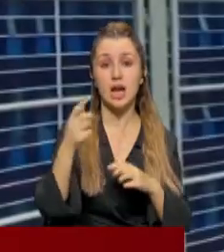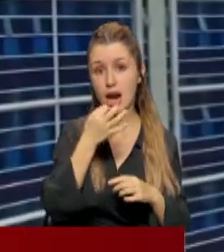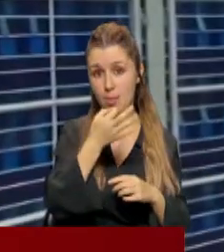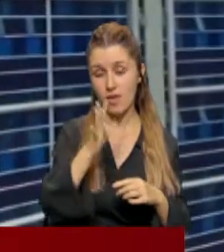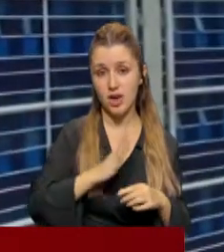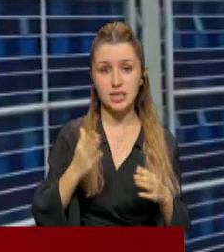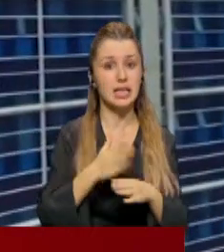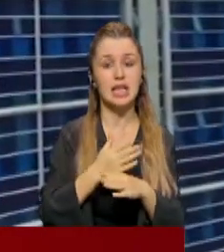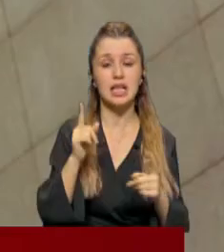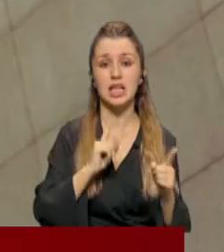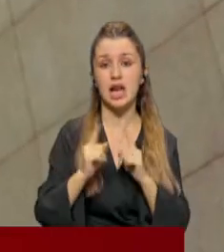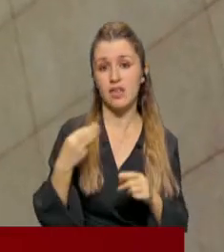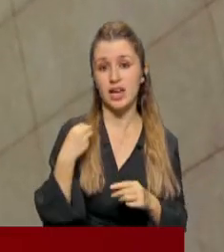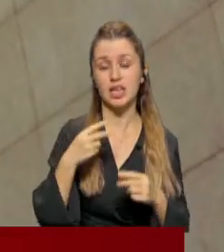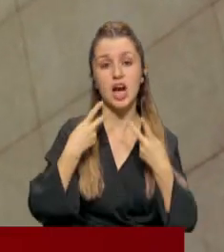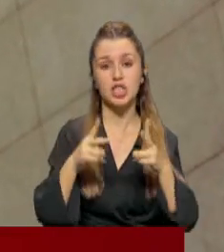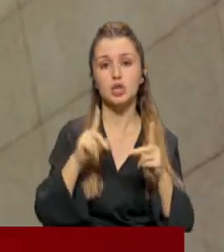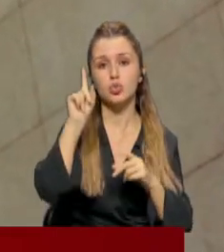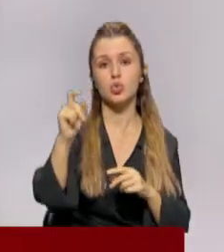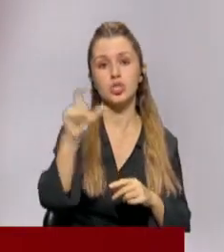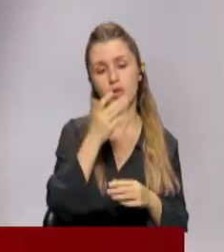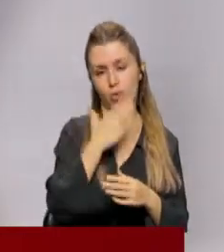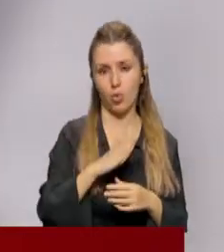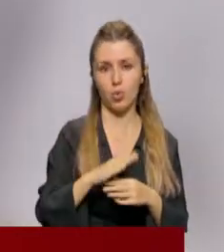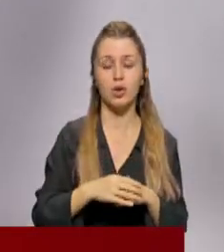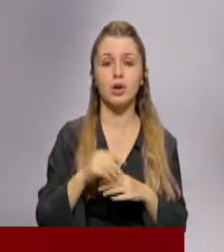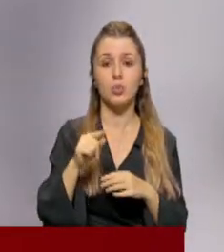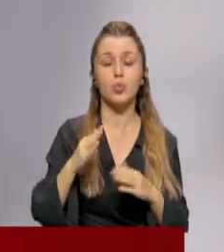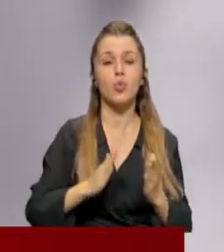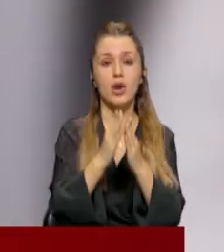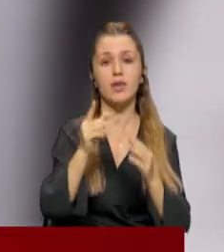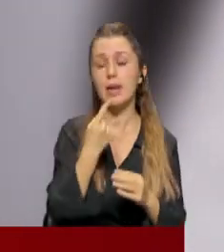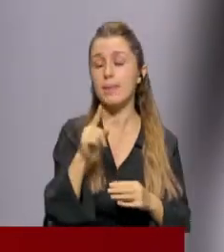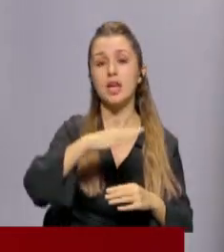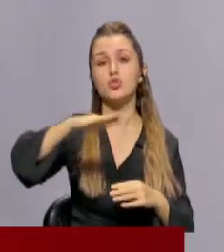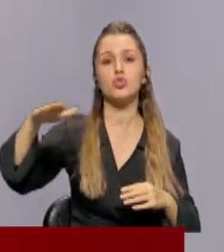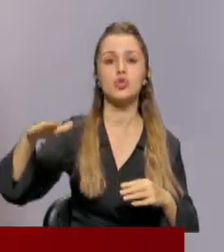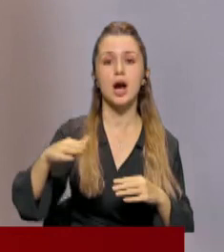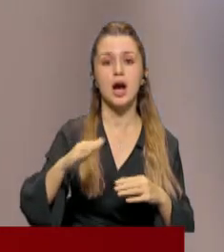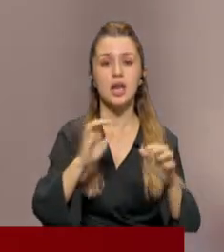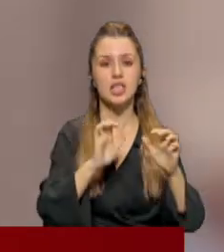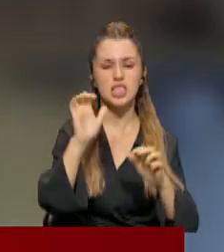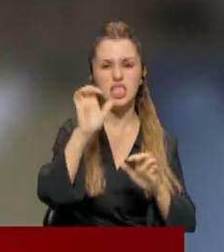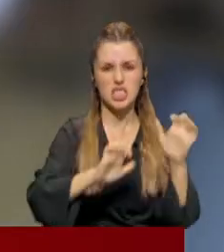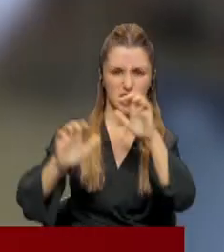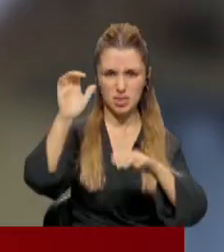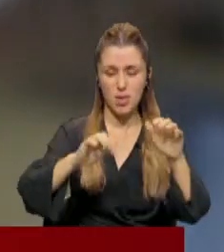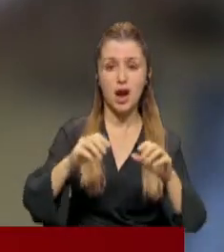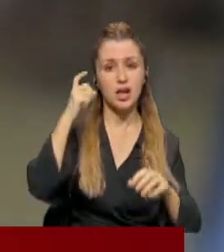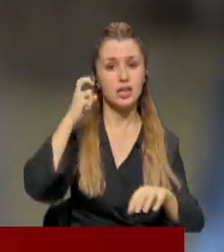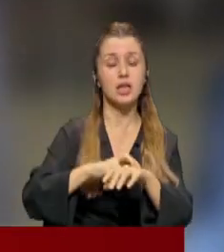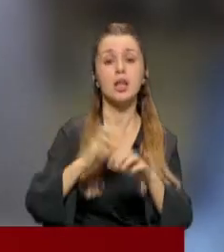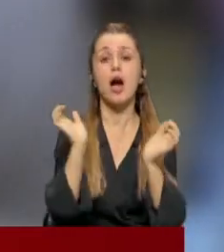varsa neden dava yeni açıldı sorusuna yanıt vermedi Bakan Yanık. Muhalefet binlerce çocuğa da istismarı hatırlattı. Hem